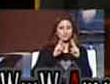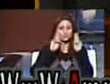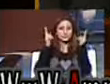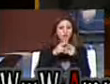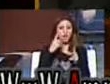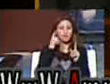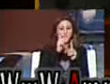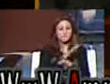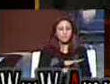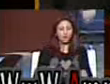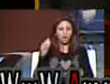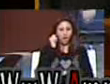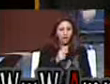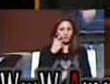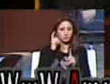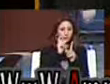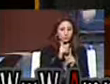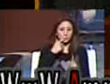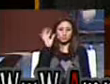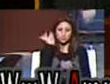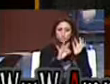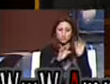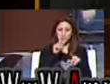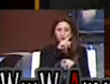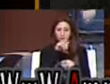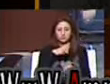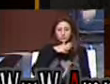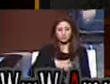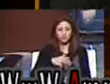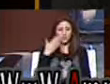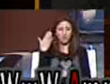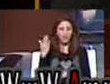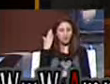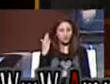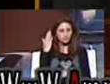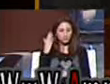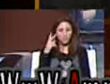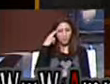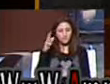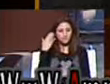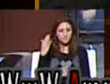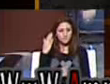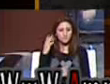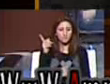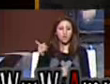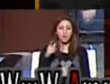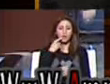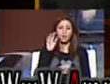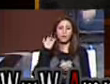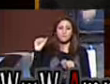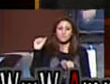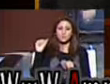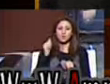المصريين. أعتقد إن ده شيء كبير جدا يثير استياء كل الضباط ويخليهم يغيروا على وزارتهم ويخليهم إن هم يطلعوا النهاردة